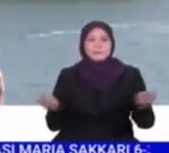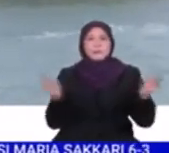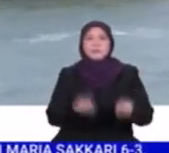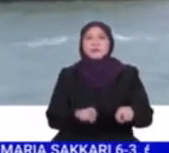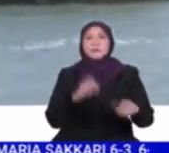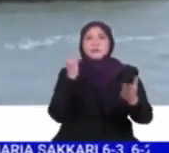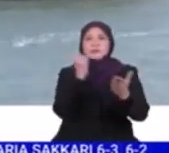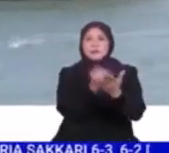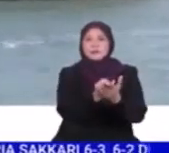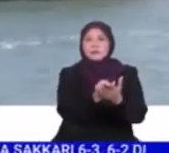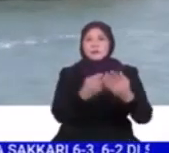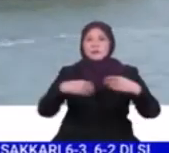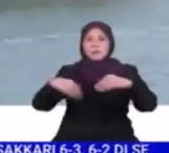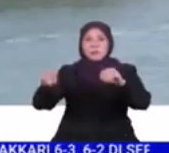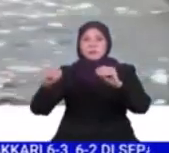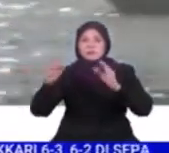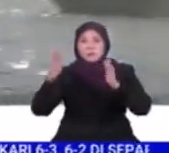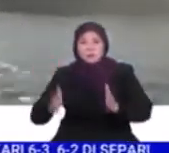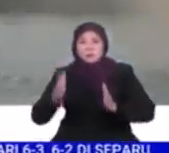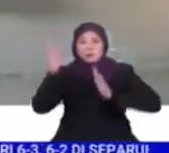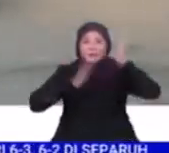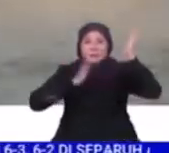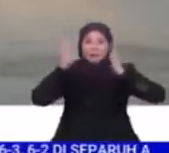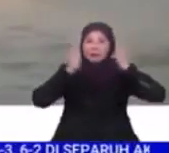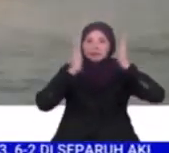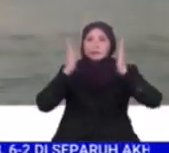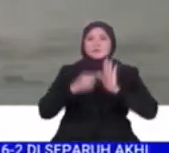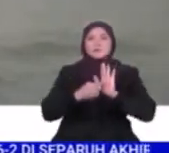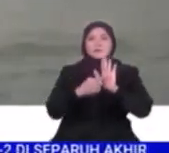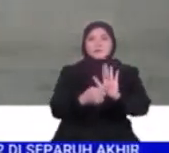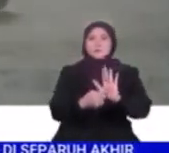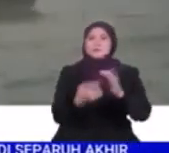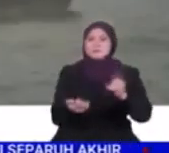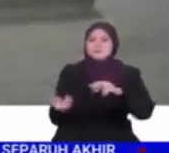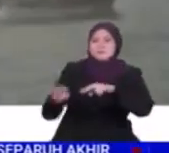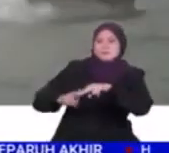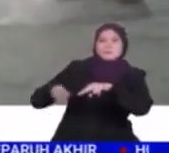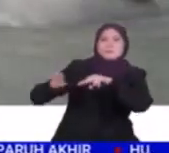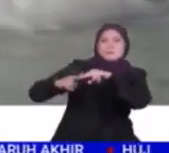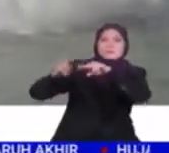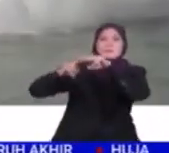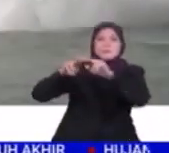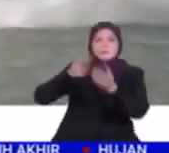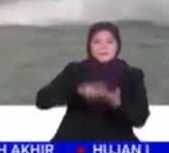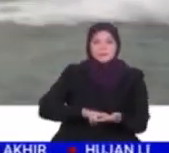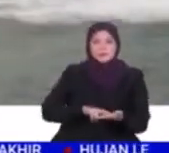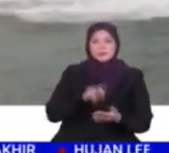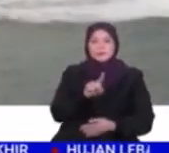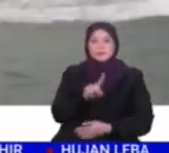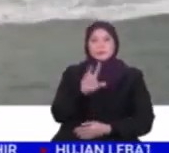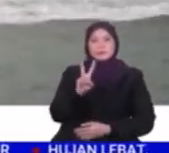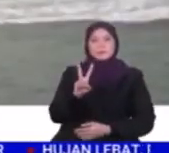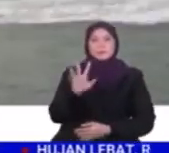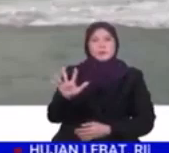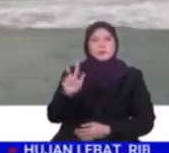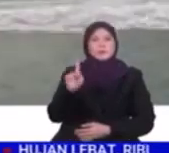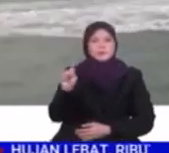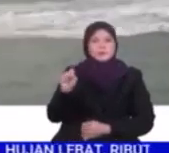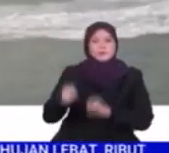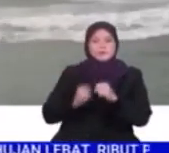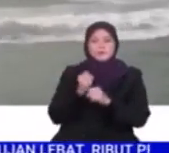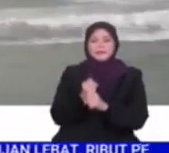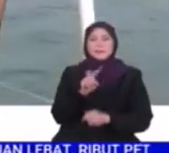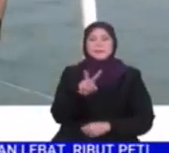Insiden jenayah pemerdagangan orang di Malaysia jelas menunjukkan tren peningkatan dengan rekod 165 kes pada